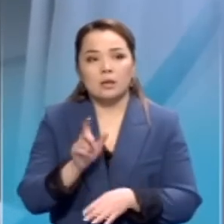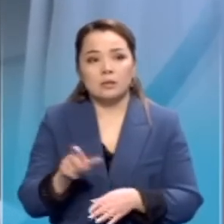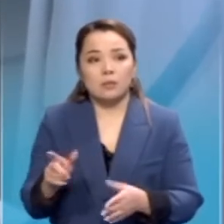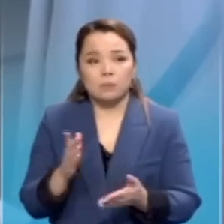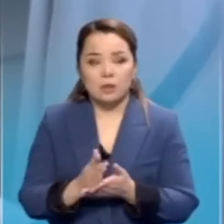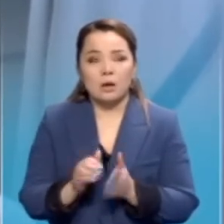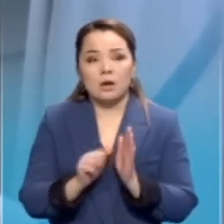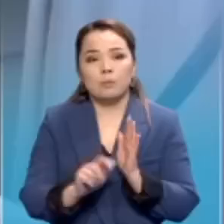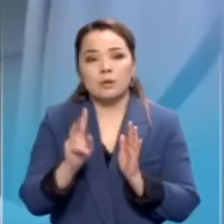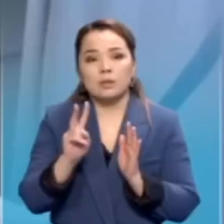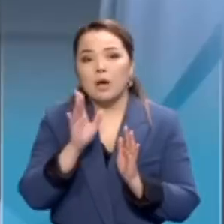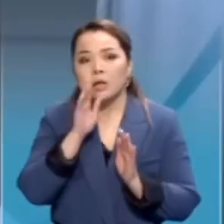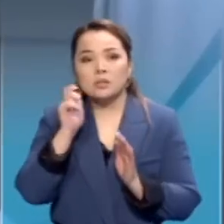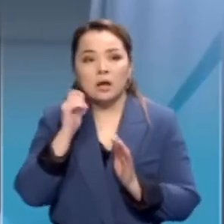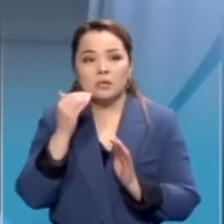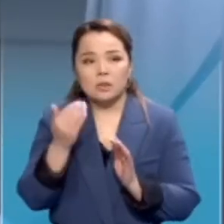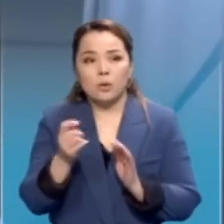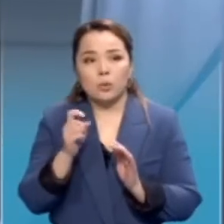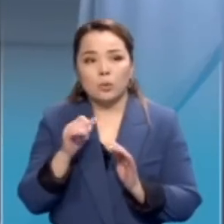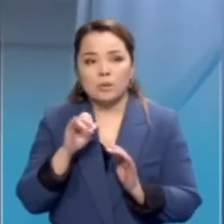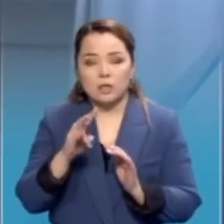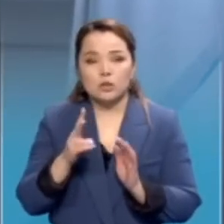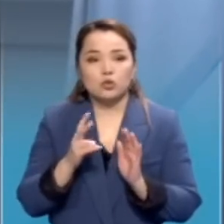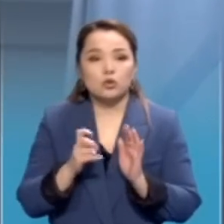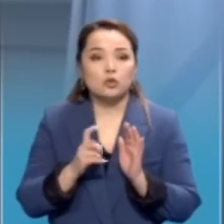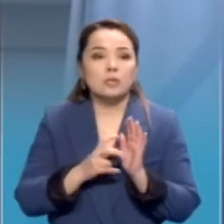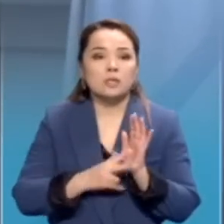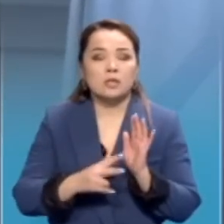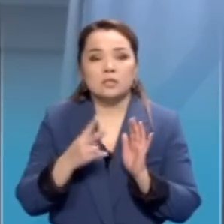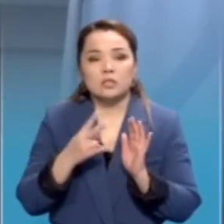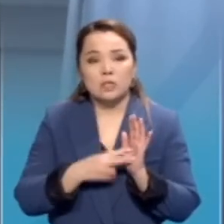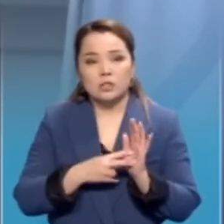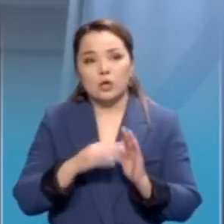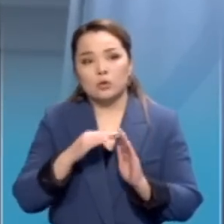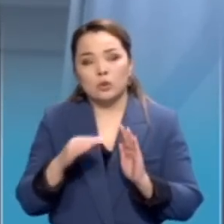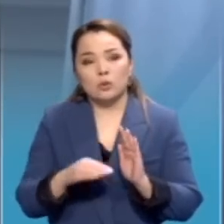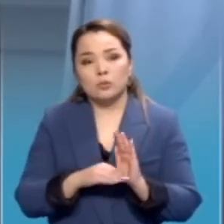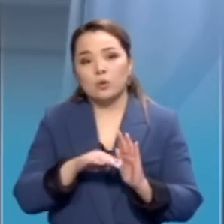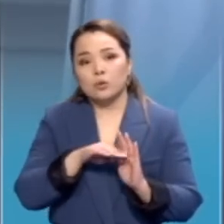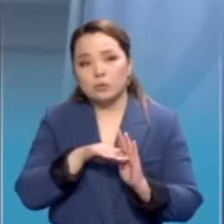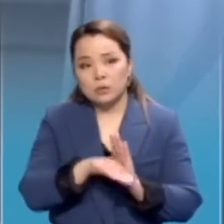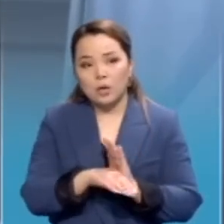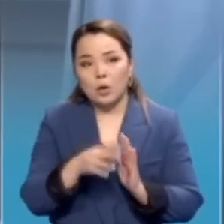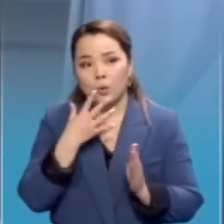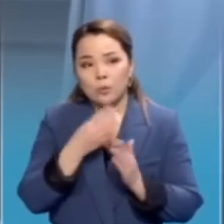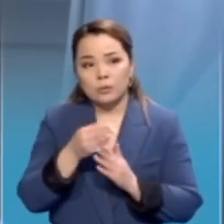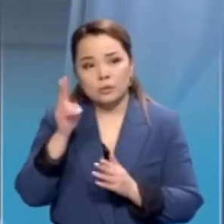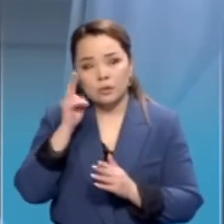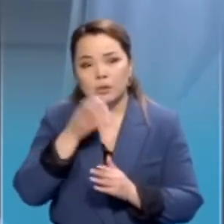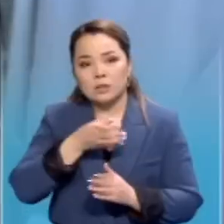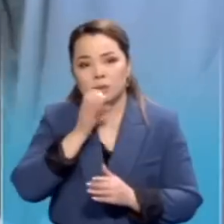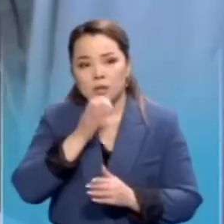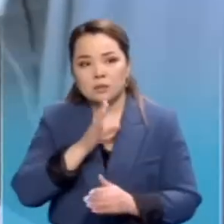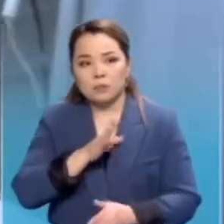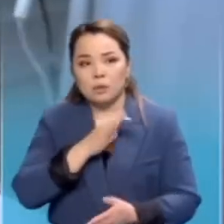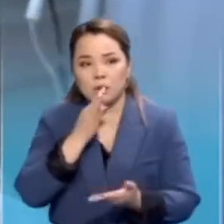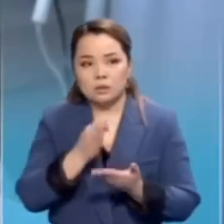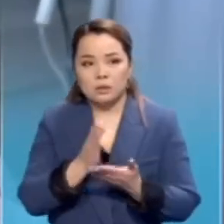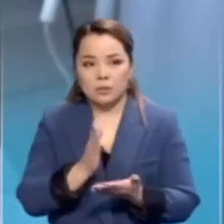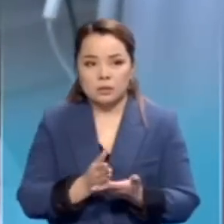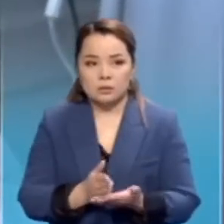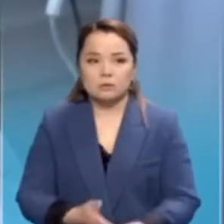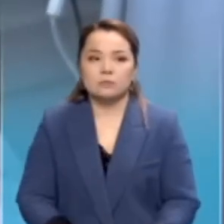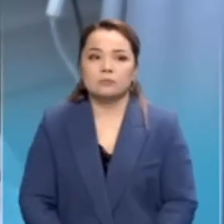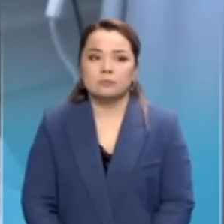Мысалға 62 жастағы Хусейн Бербер 187 сағат үйіндінің астында жатқанда өз дәретін ішкенін айтады.